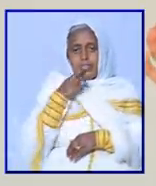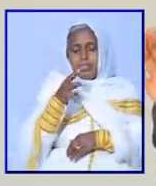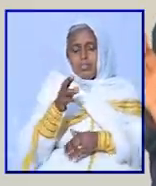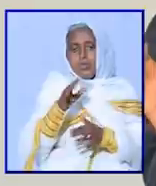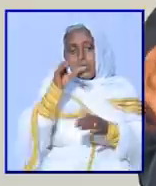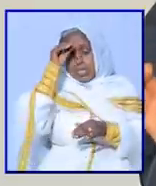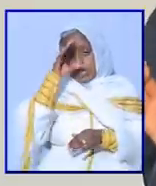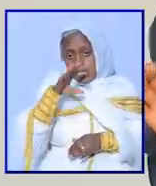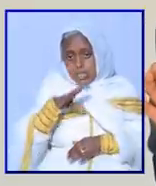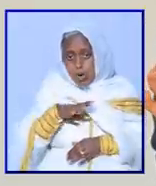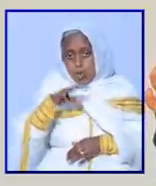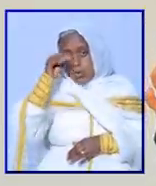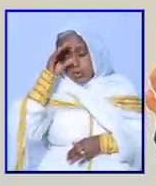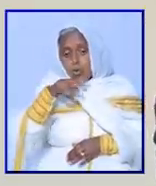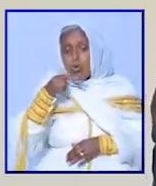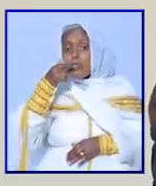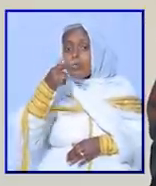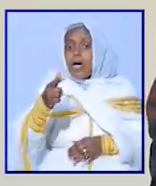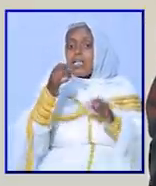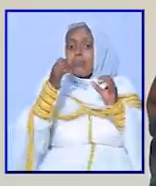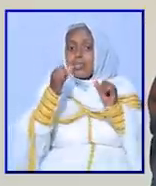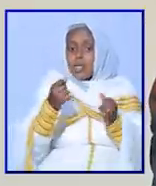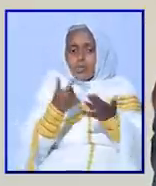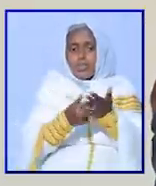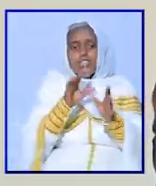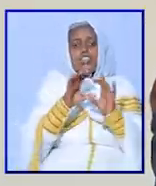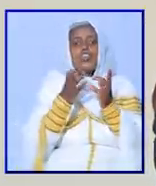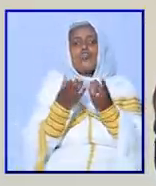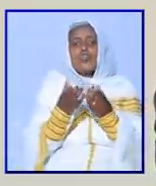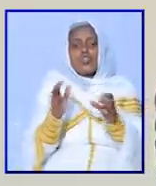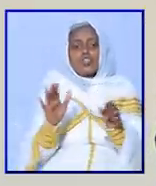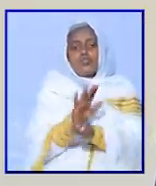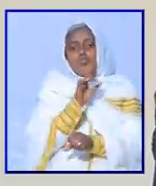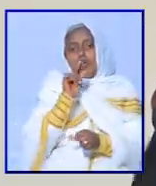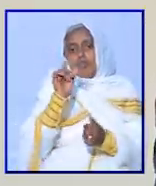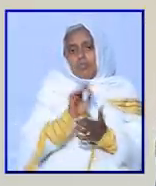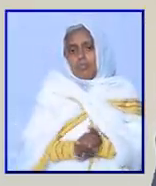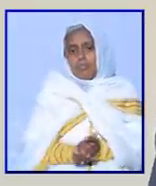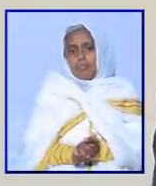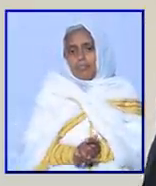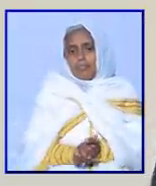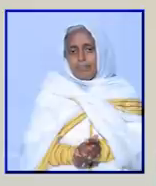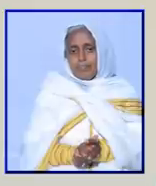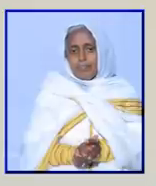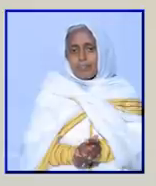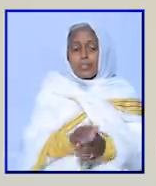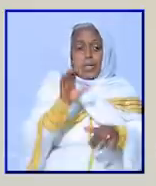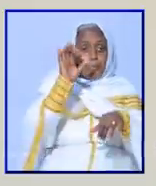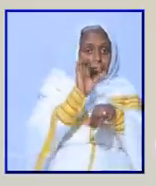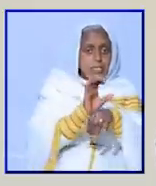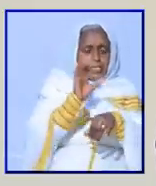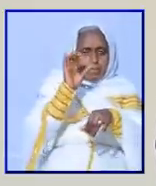አይን ይሄ ነው። ሰው ሰው ሊባል የሚችለው እነዚህ ክፍሎች ስለተሟሉለት